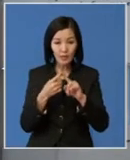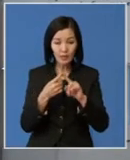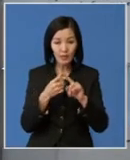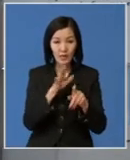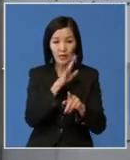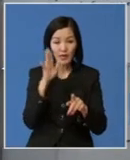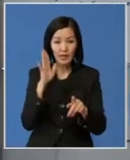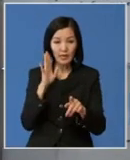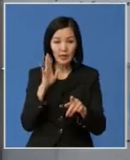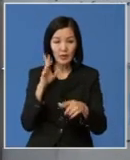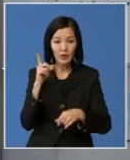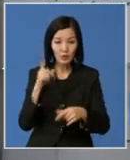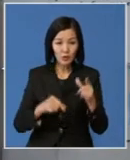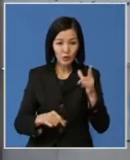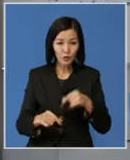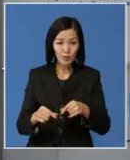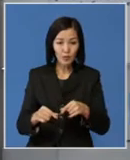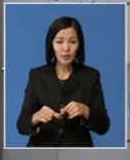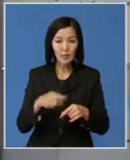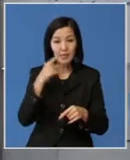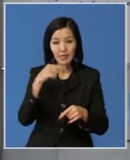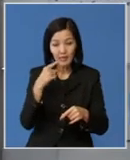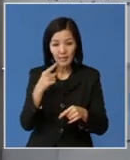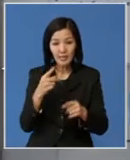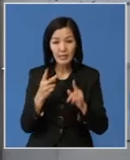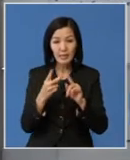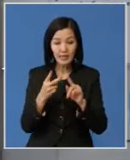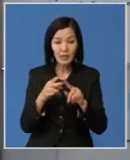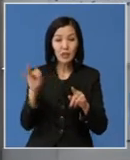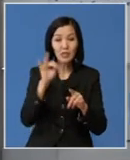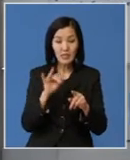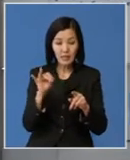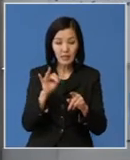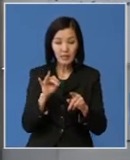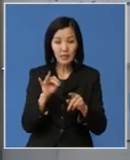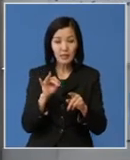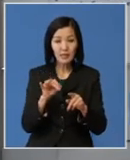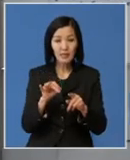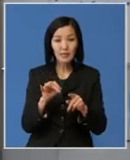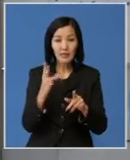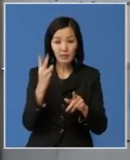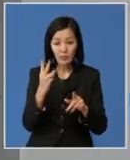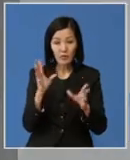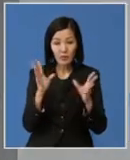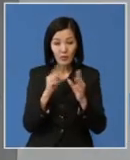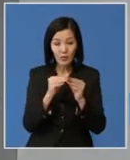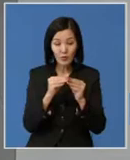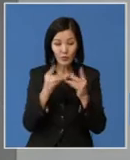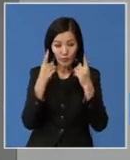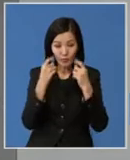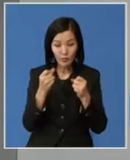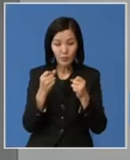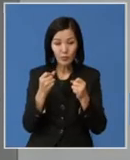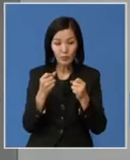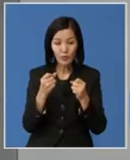сүтімен енетін бұл ана тіліміз, екіншісі бұл тарихымыз. Міне осы екеуін білмей, біздің болашағымыз